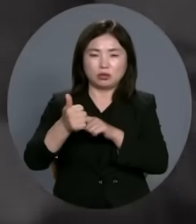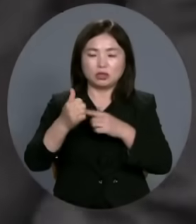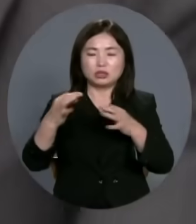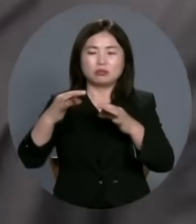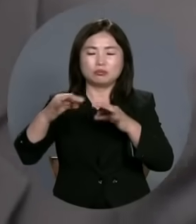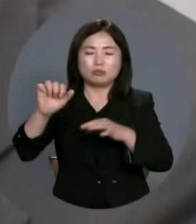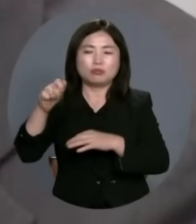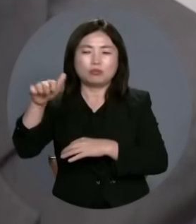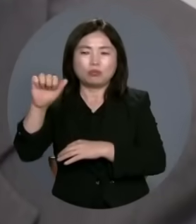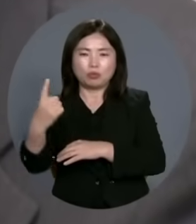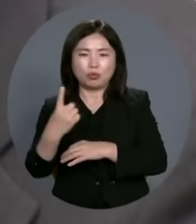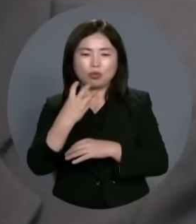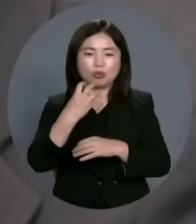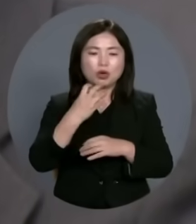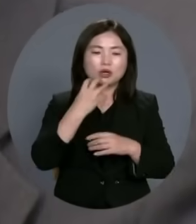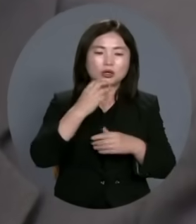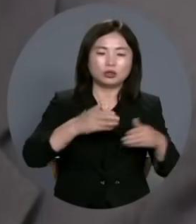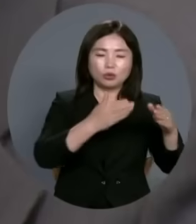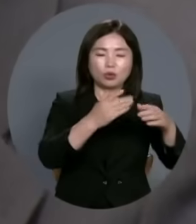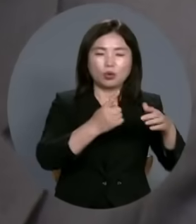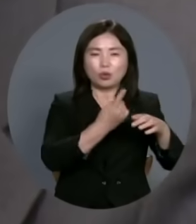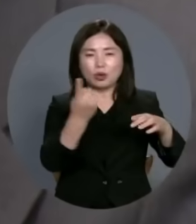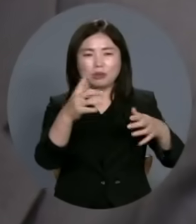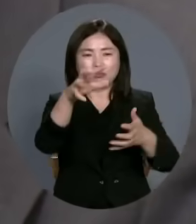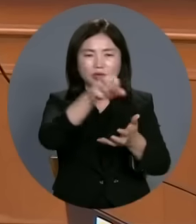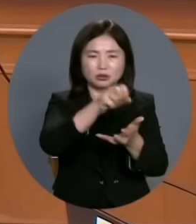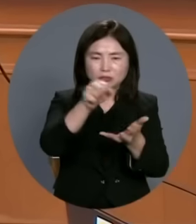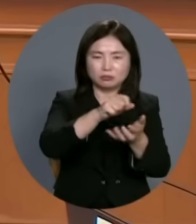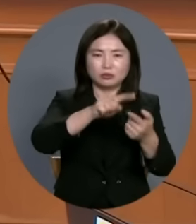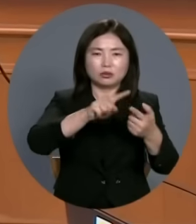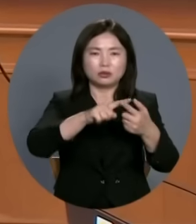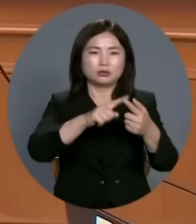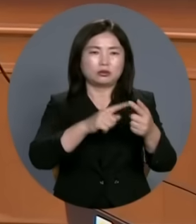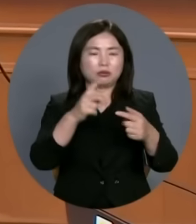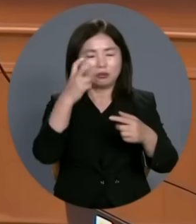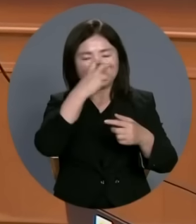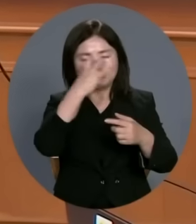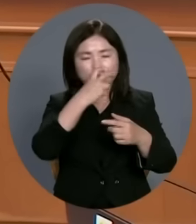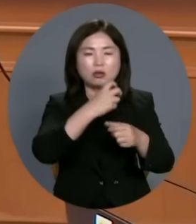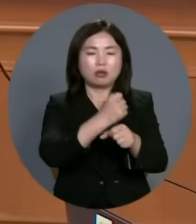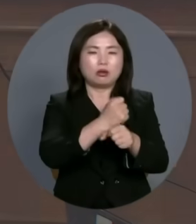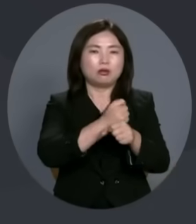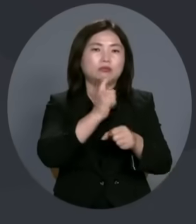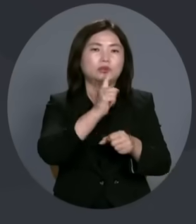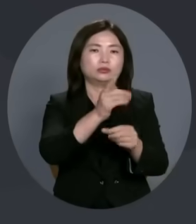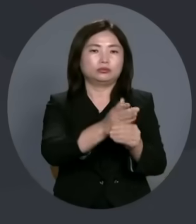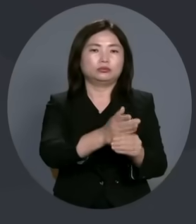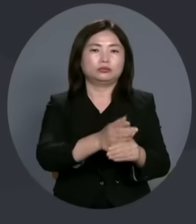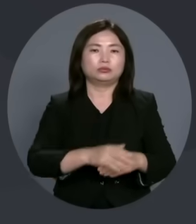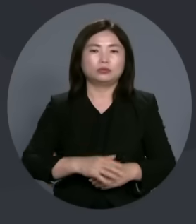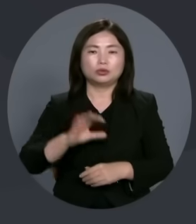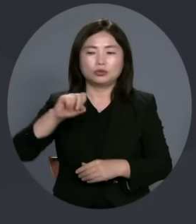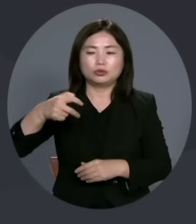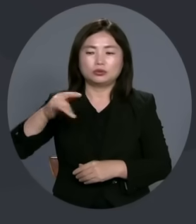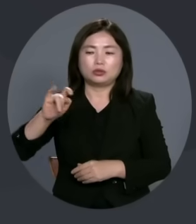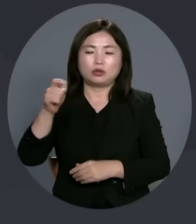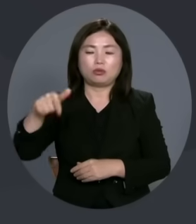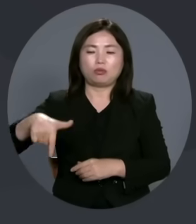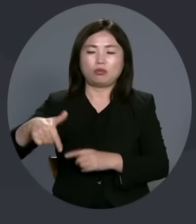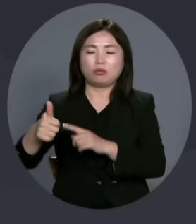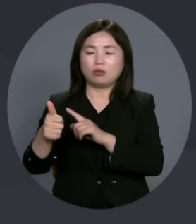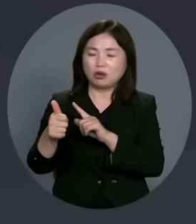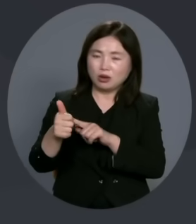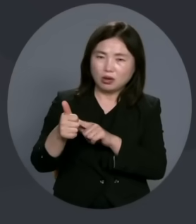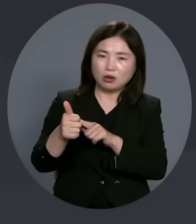김포뿐 아니라 경기도의 다른 지역도 편입 요구가 있으면 적극 검토하겠다는 말까지 했습니다. 윤재욱